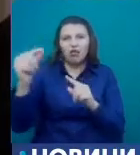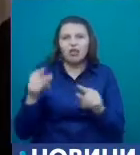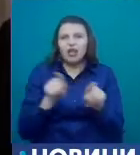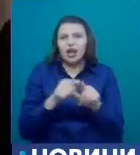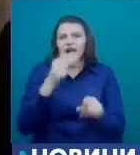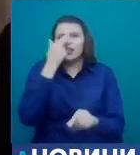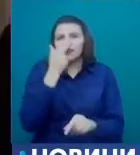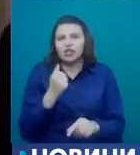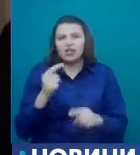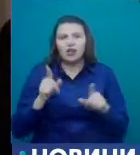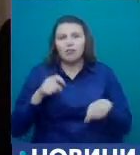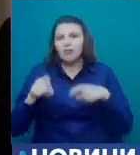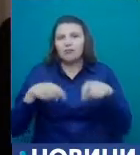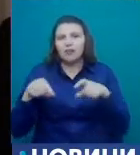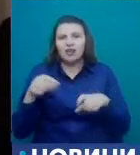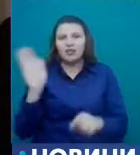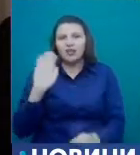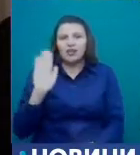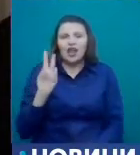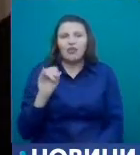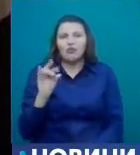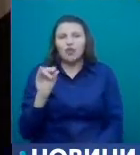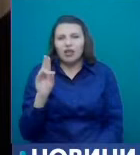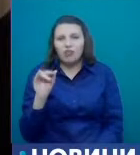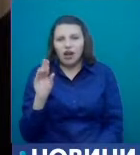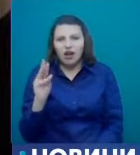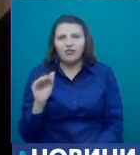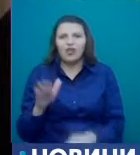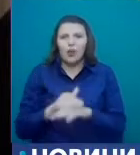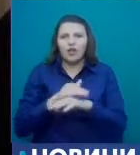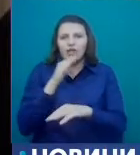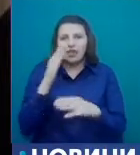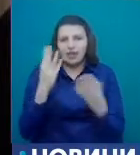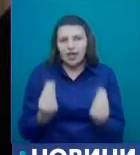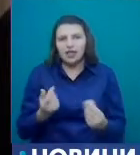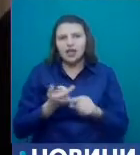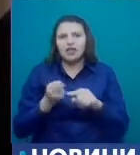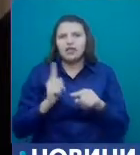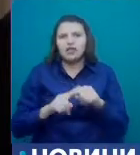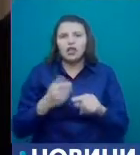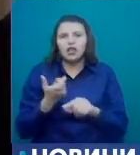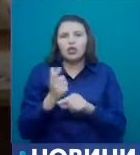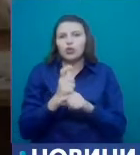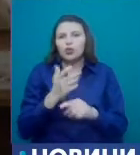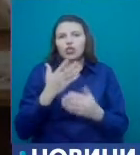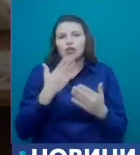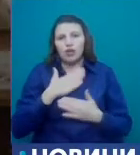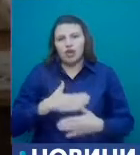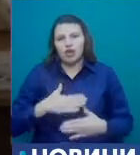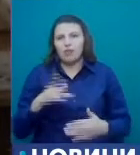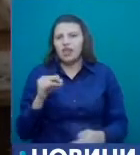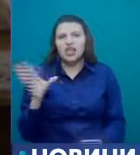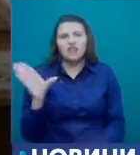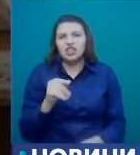побачить, біжить і гукає: «Люба Михайлівна, добрий день!» Це дуже приємно. Не всі так діти роблять. Вчителька школи